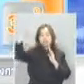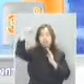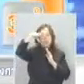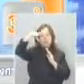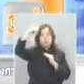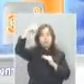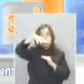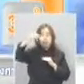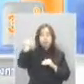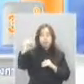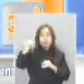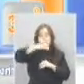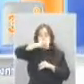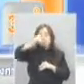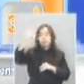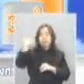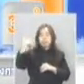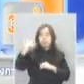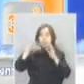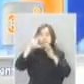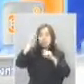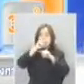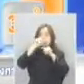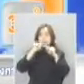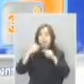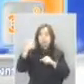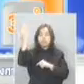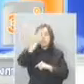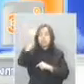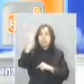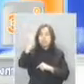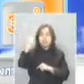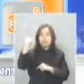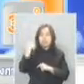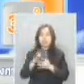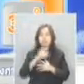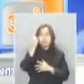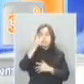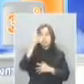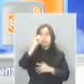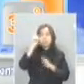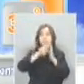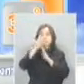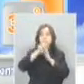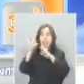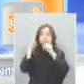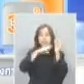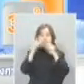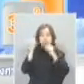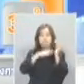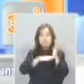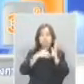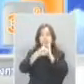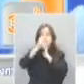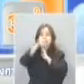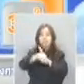ด้มฝนฟาขนองเป็แหงแห่ง 100 และ 30 ของพื้ที่กัมลกระโคแงบงแห่งส่วมากทบริเวณจหวดเลย ชัยภูมิ นาคอนรา